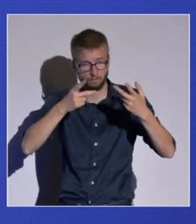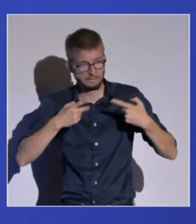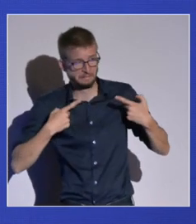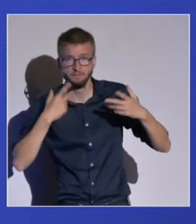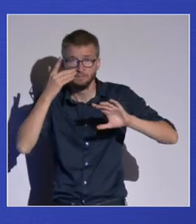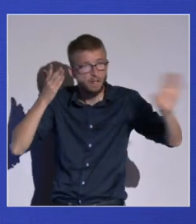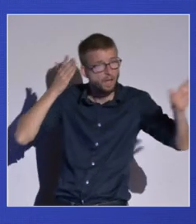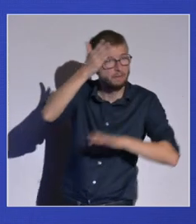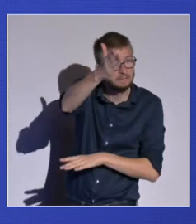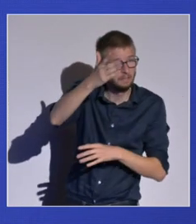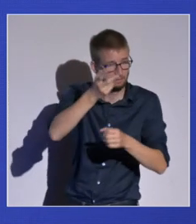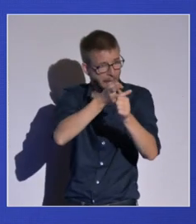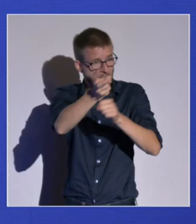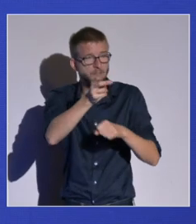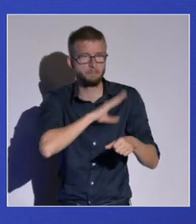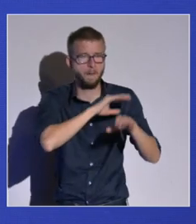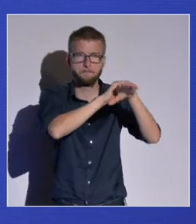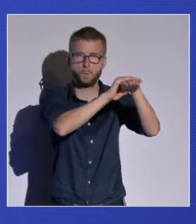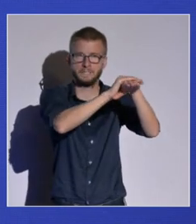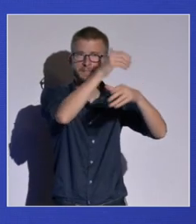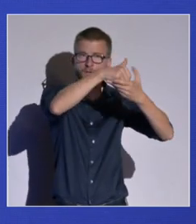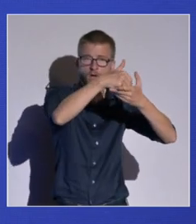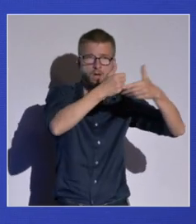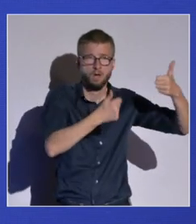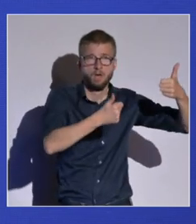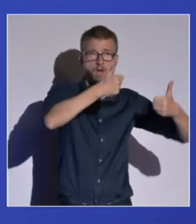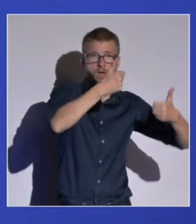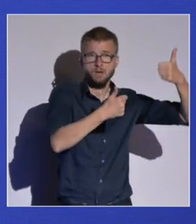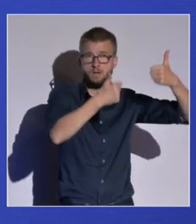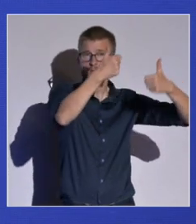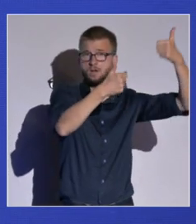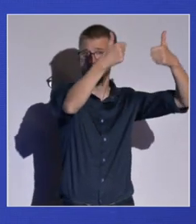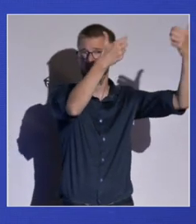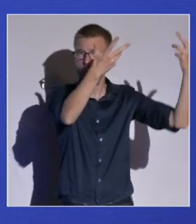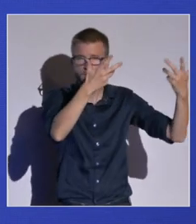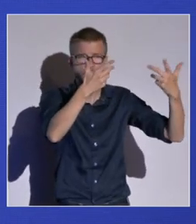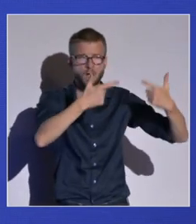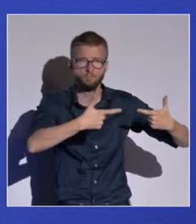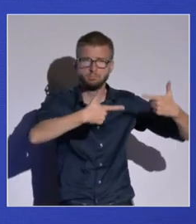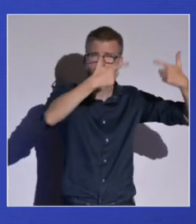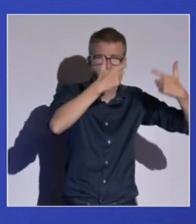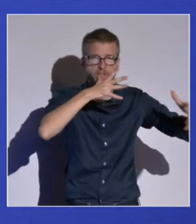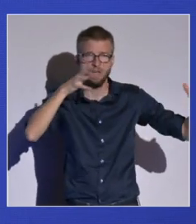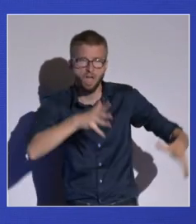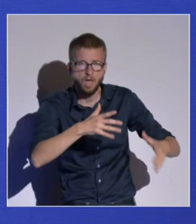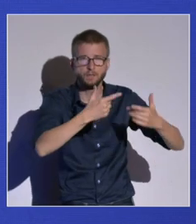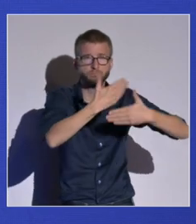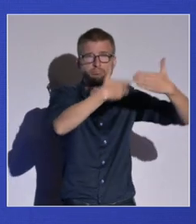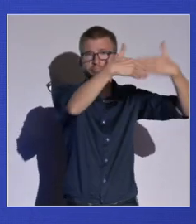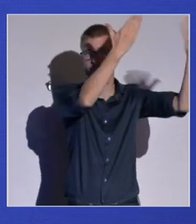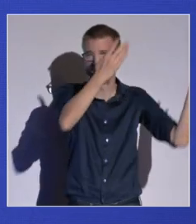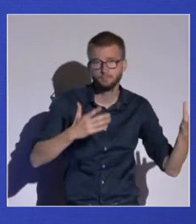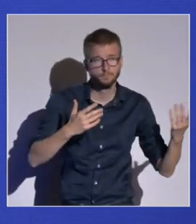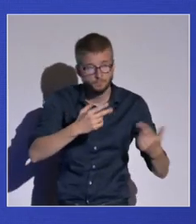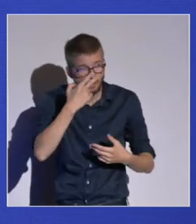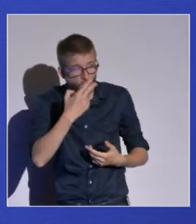par ce qui se passe politiquement, par l'exacerbation des conflits et des haines. Quand on